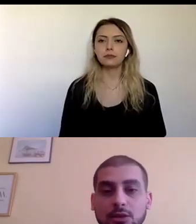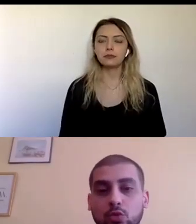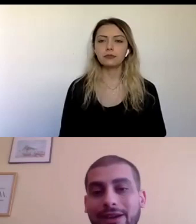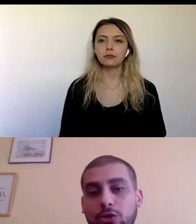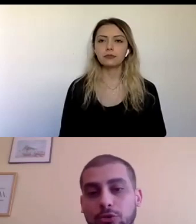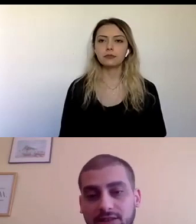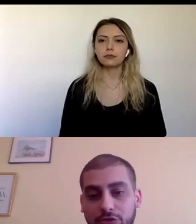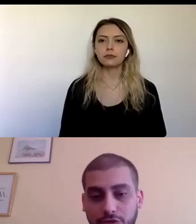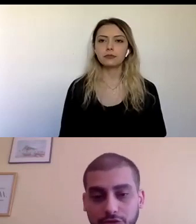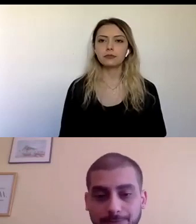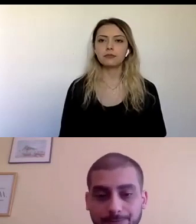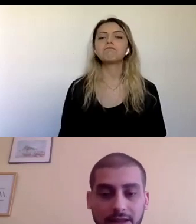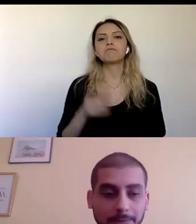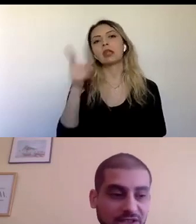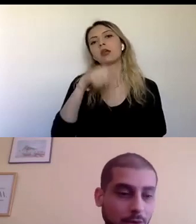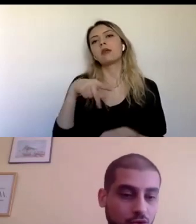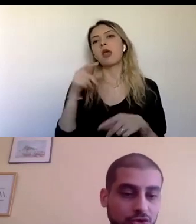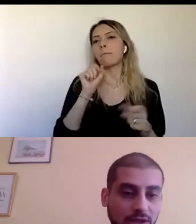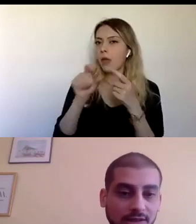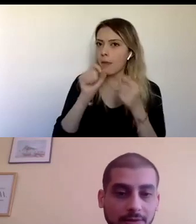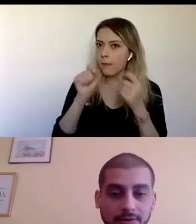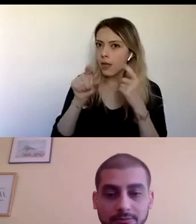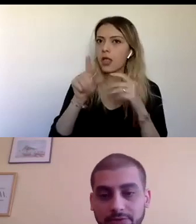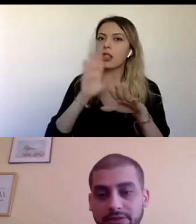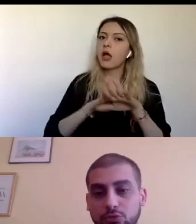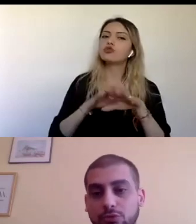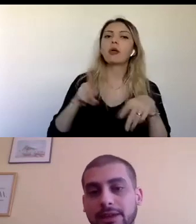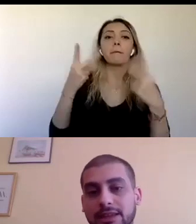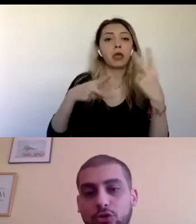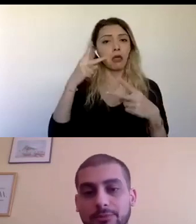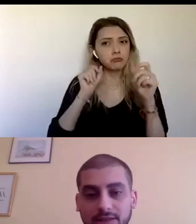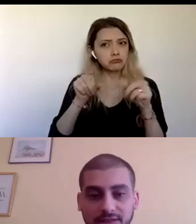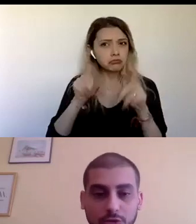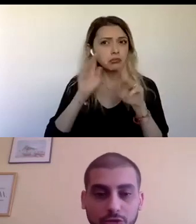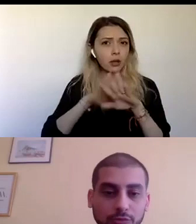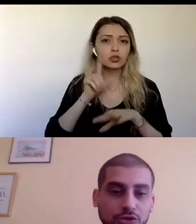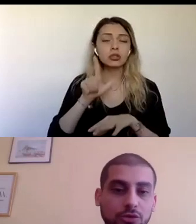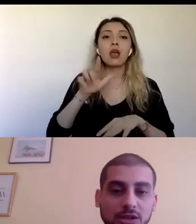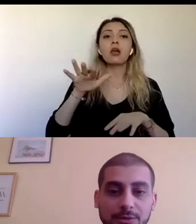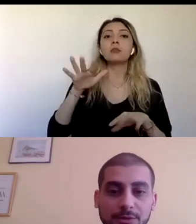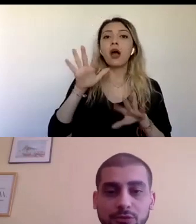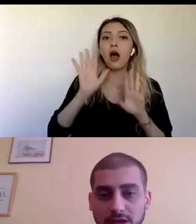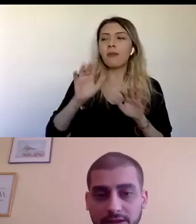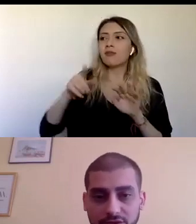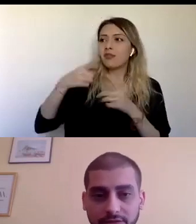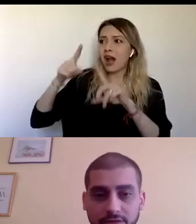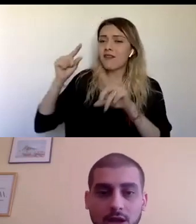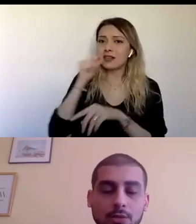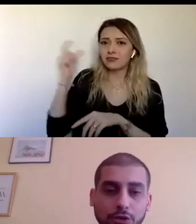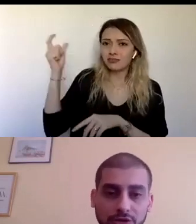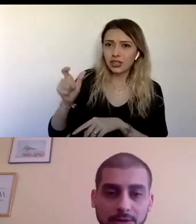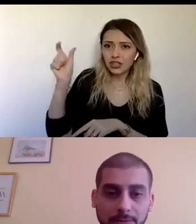iletişiminde güvenli olmasını istiyorsunuz. Yani başka bir üçüncü tarafla bu mailleri görmesini istemiyorsunuz. Bunun için kullanabileceğiniz 3 tane araç